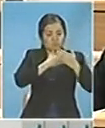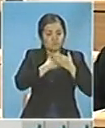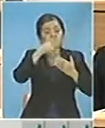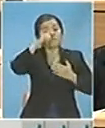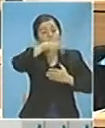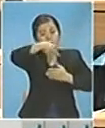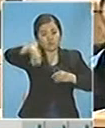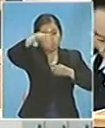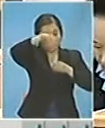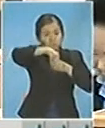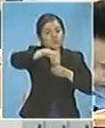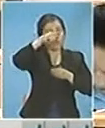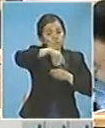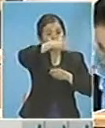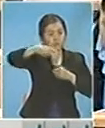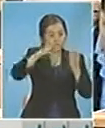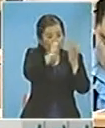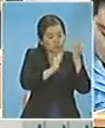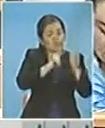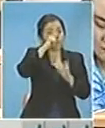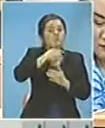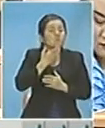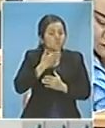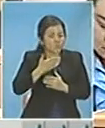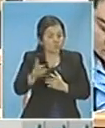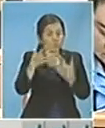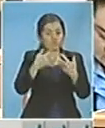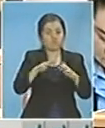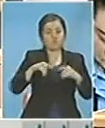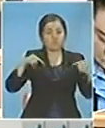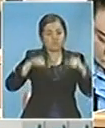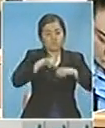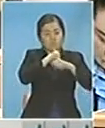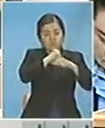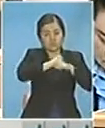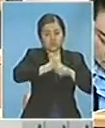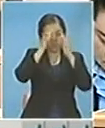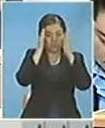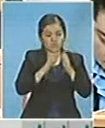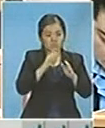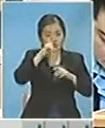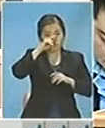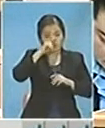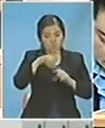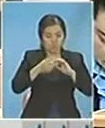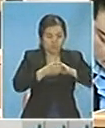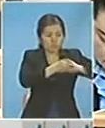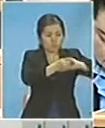ยู่คู่ชาติไทยและสร้างความสมานฉันท์ในหมู่ชาวไทยทั้งมวลด้วยเราค